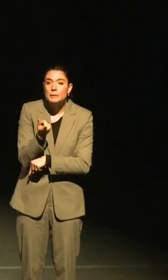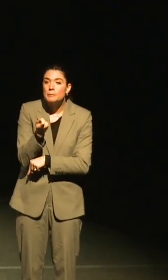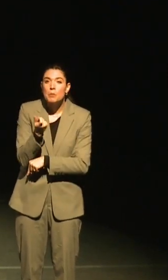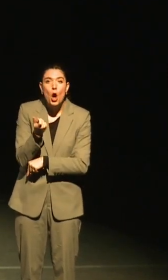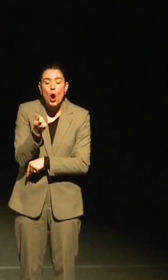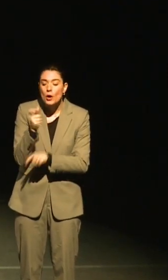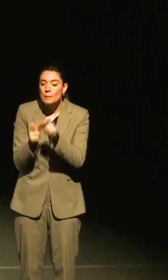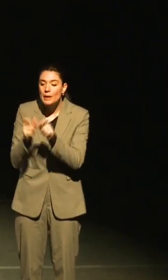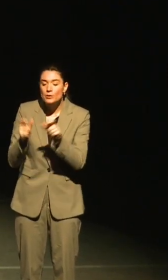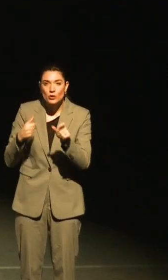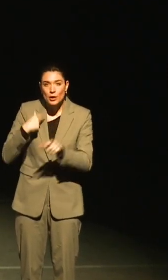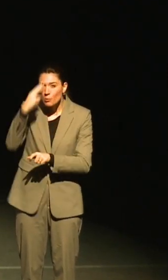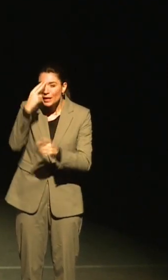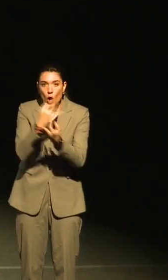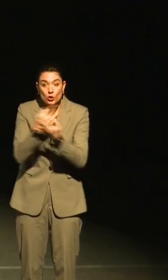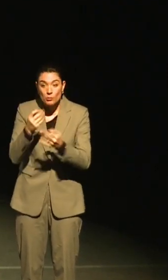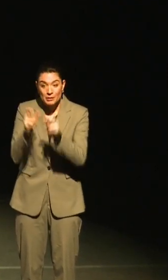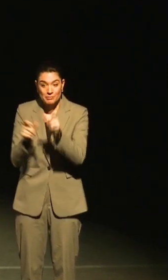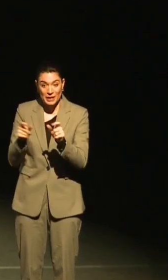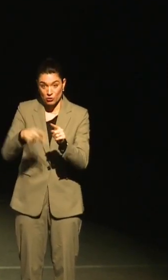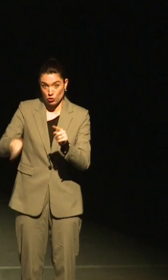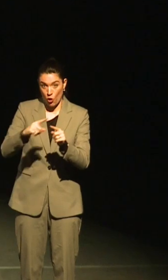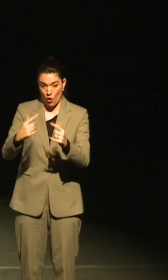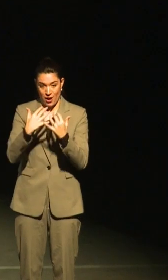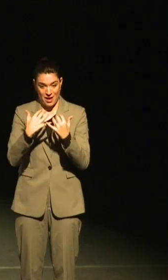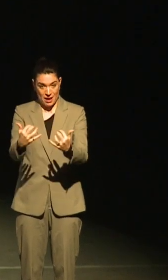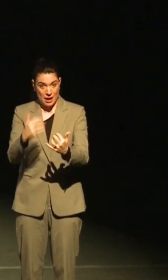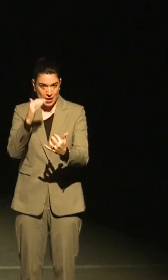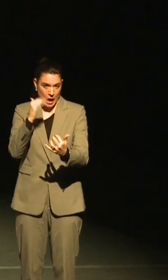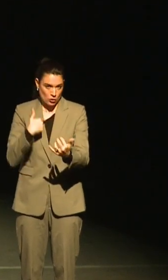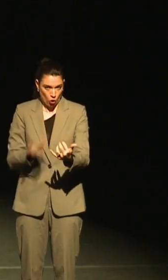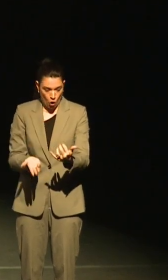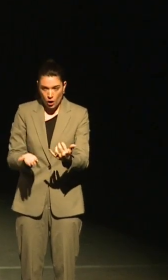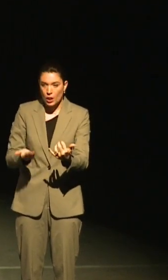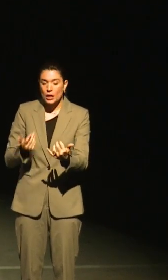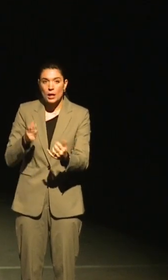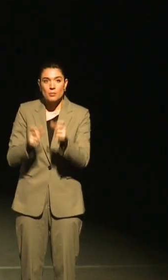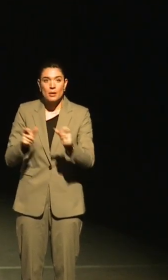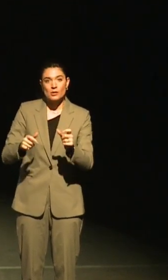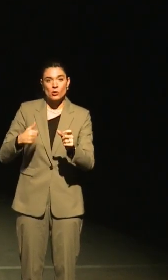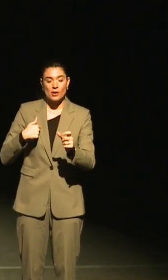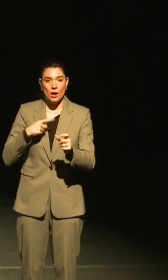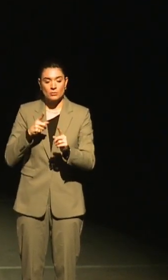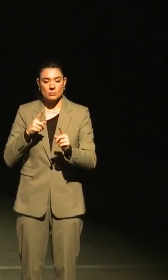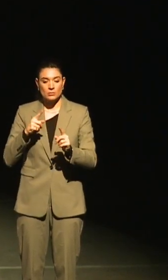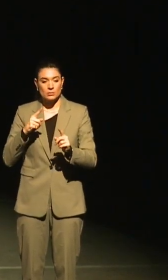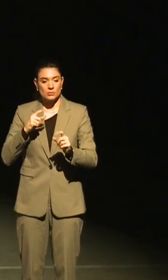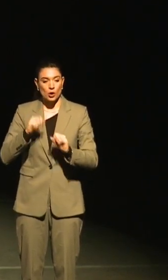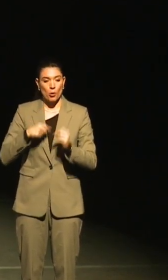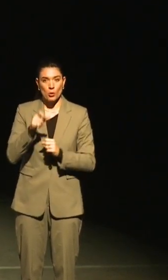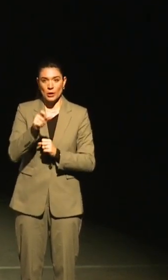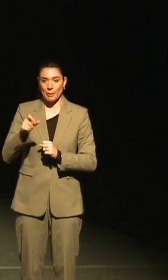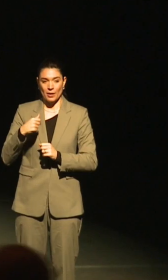delle persone che ci stavano ascoltando e che erano davvero sorprese no Sì la